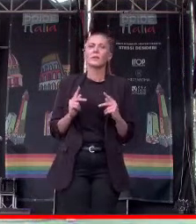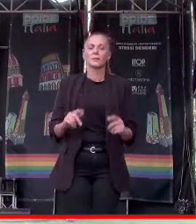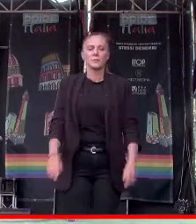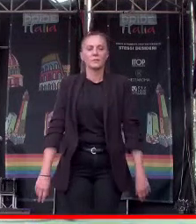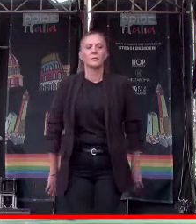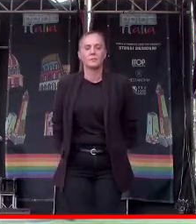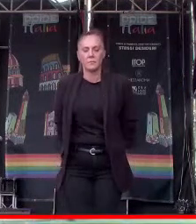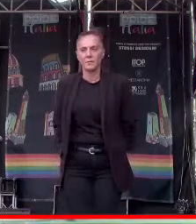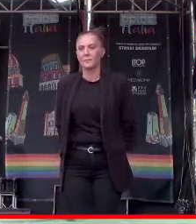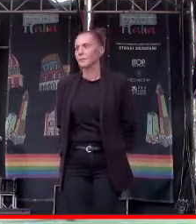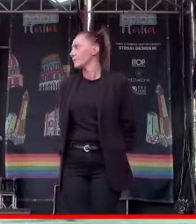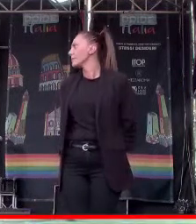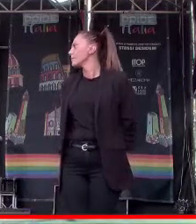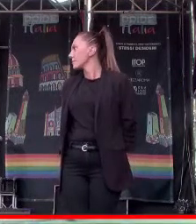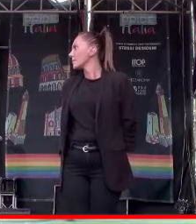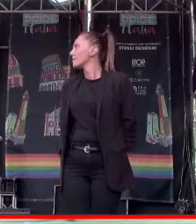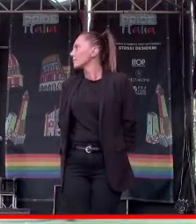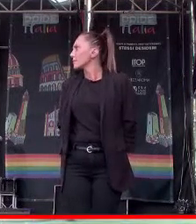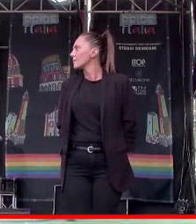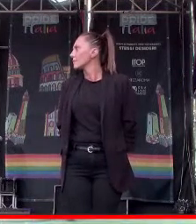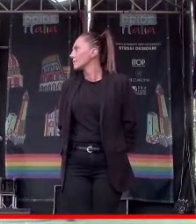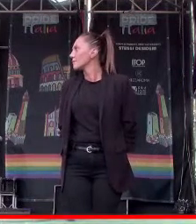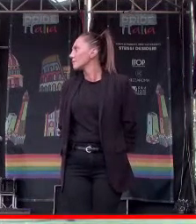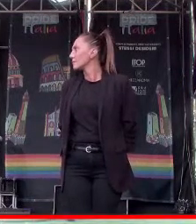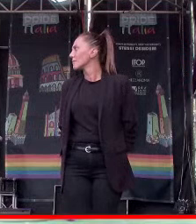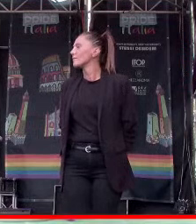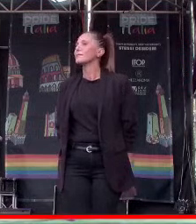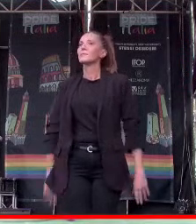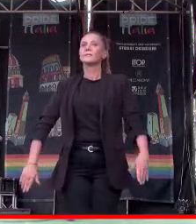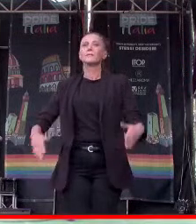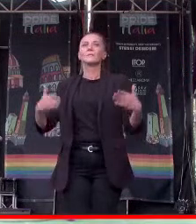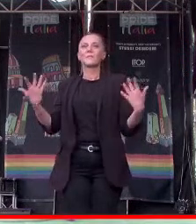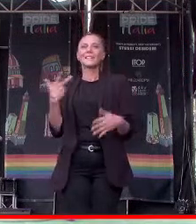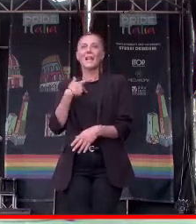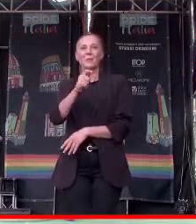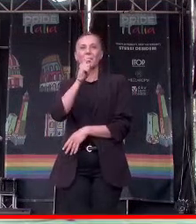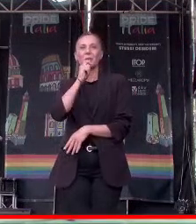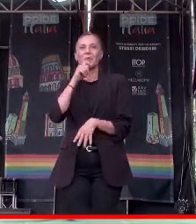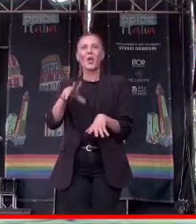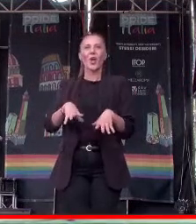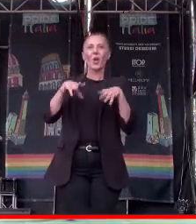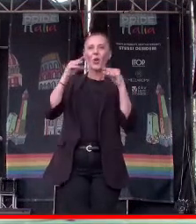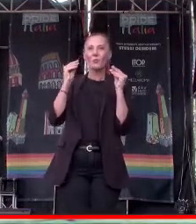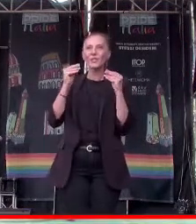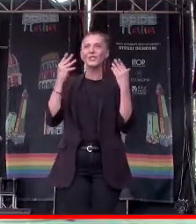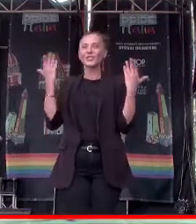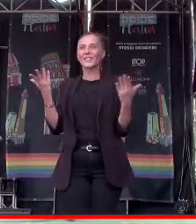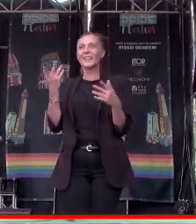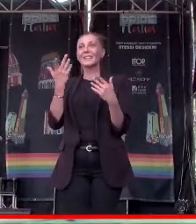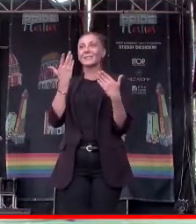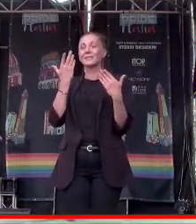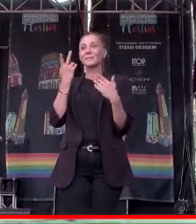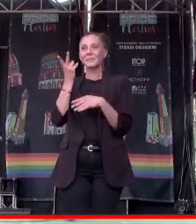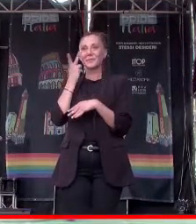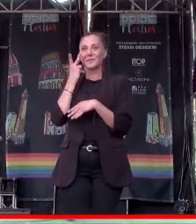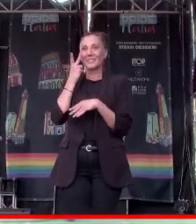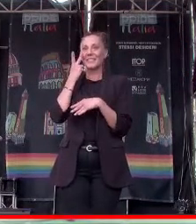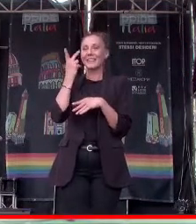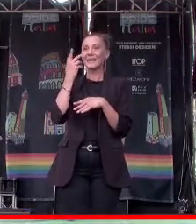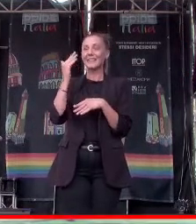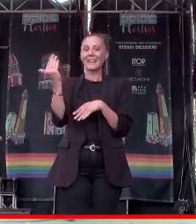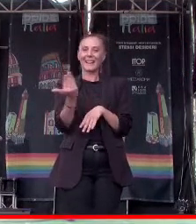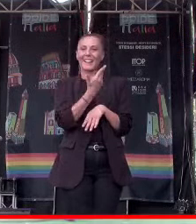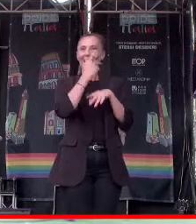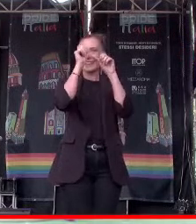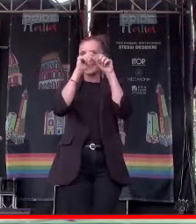Ok, perfetto. Allora ci siamo microfonati e stiamo per cominciare. Dietro, lo vedete, ci sta la schermata, il